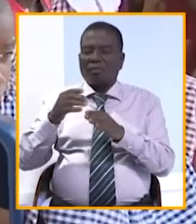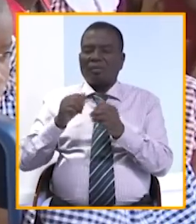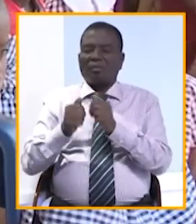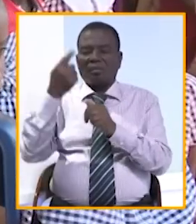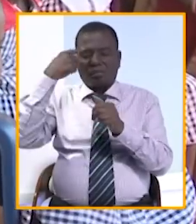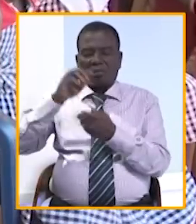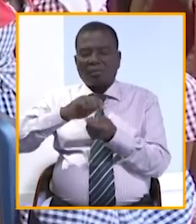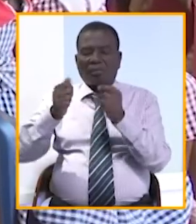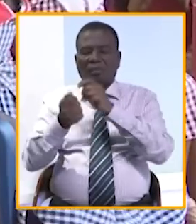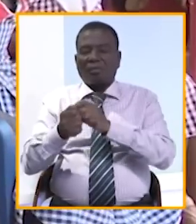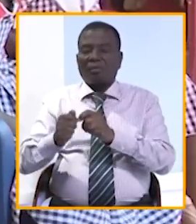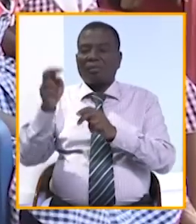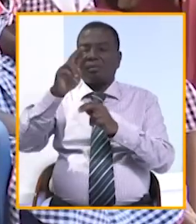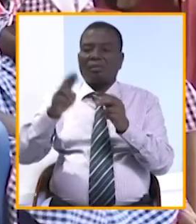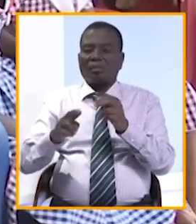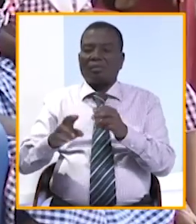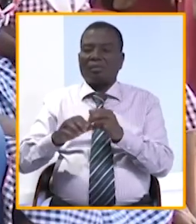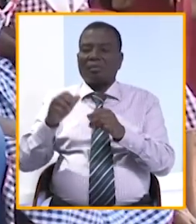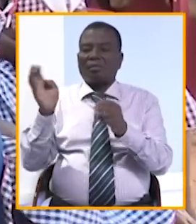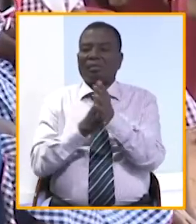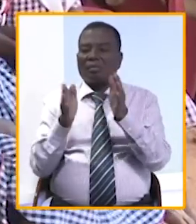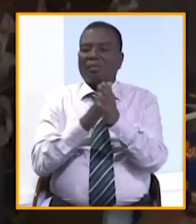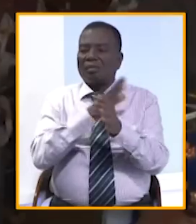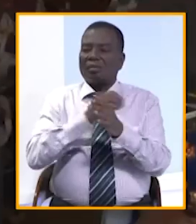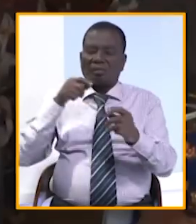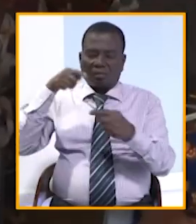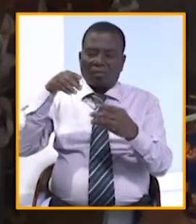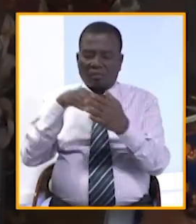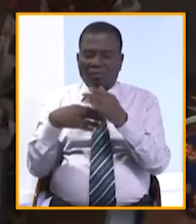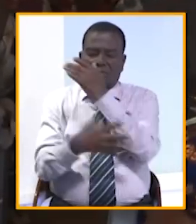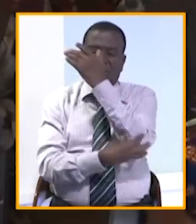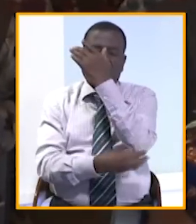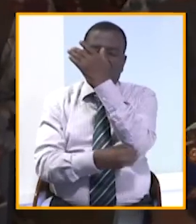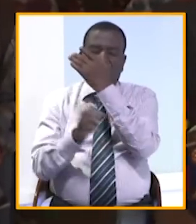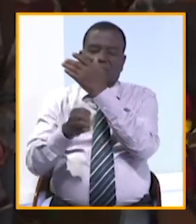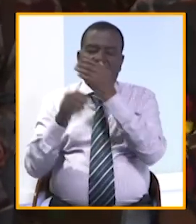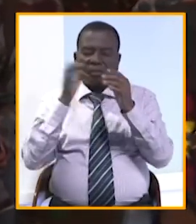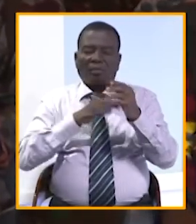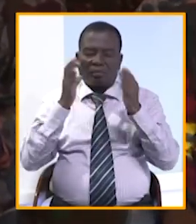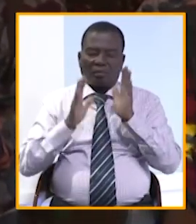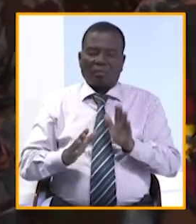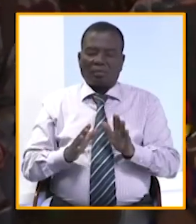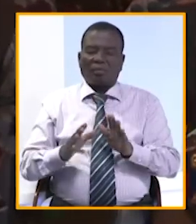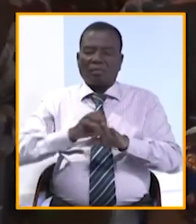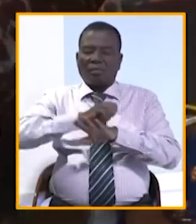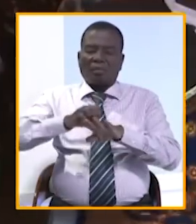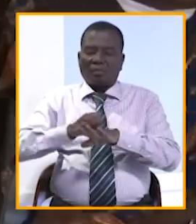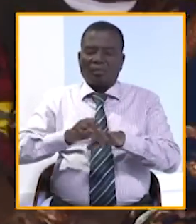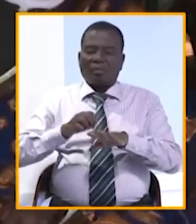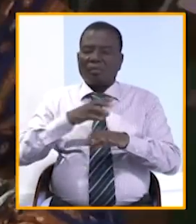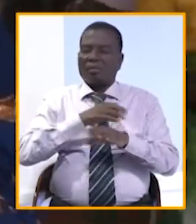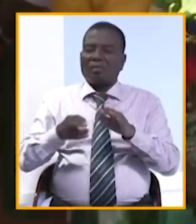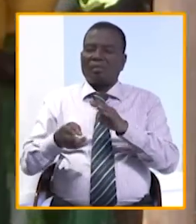pour améliorer les résultats scolaires, il s'agit de lutter contre la pauvreté. Les bénéficiaires s'y engagent, mais la